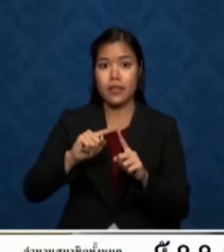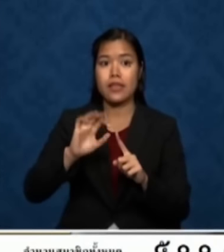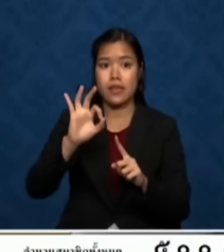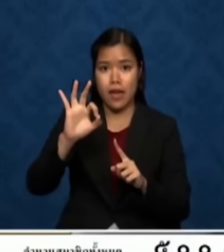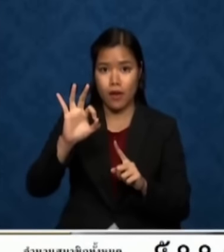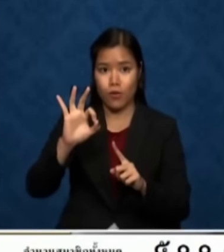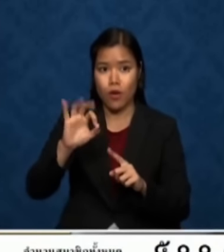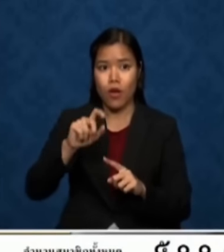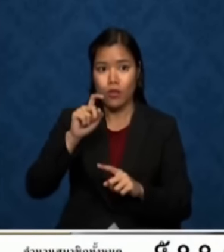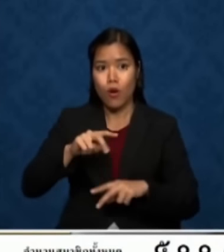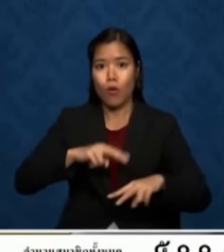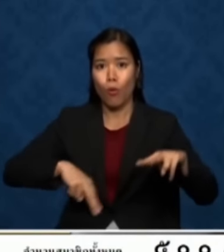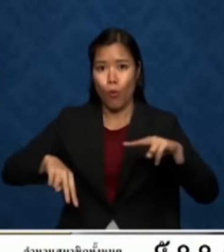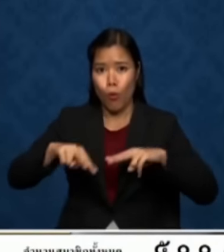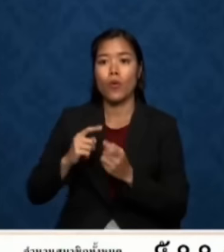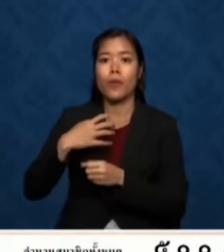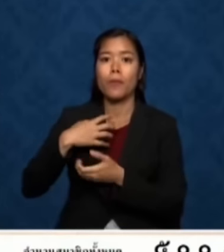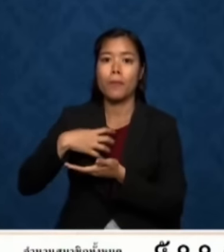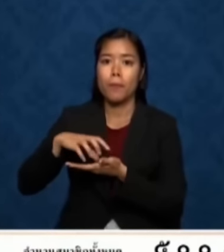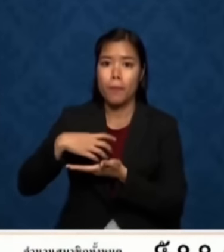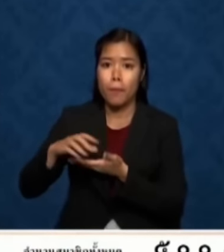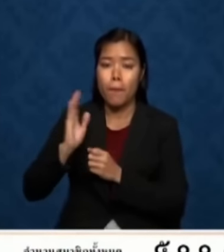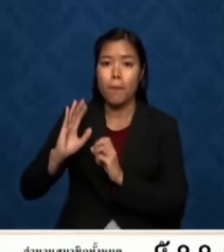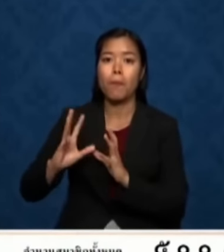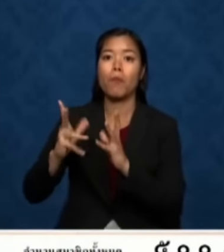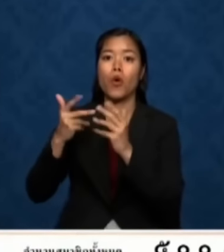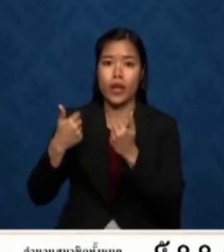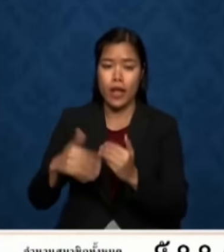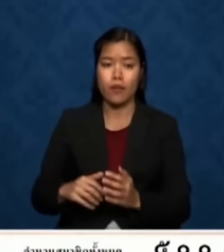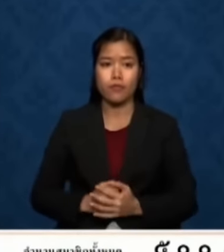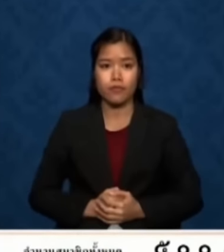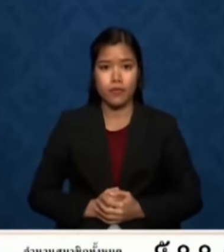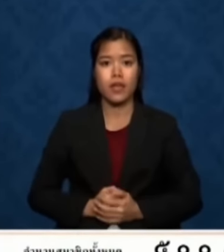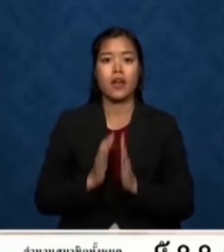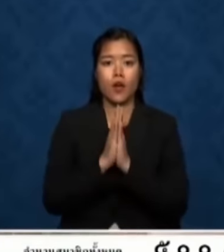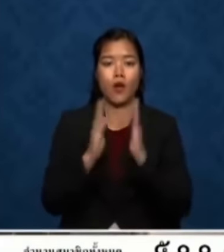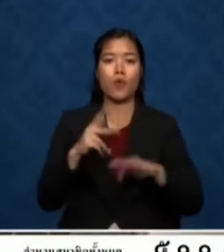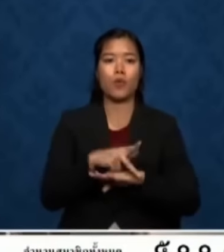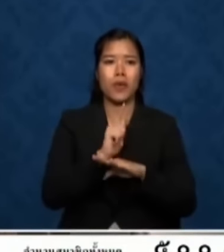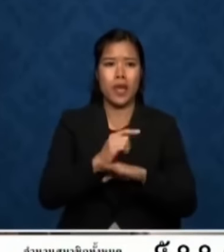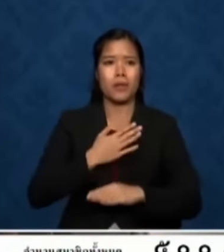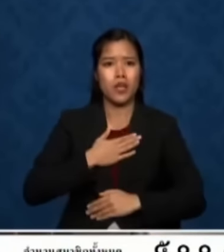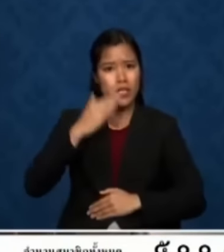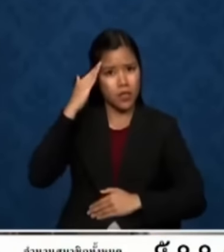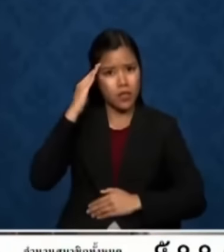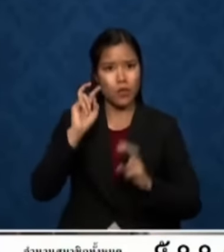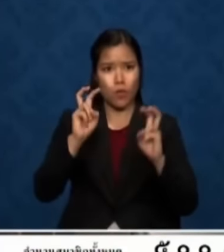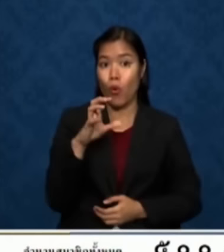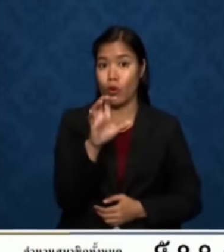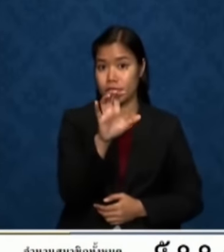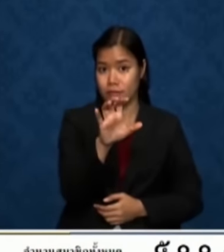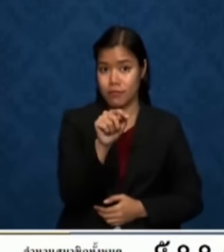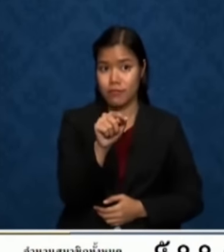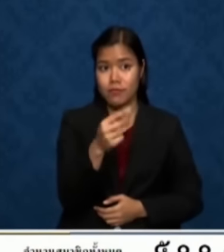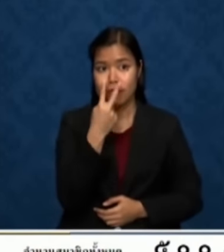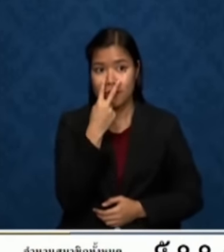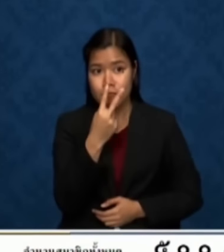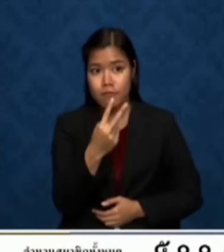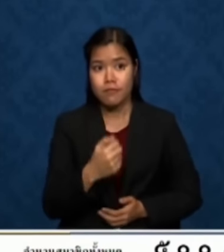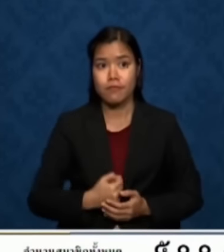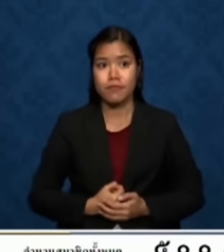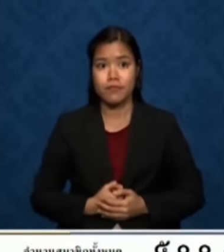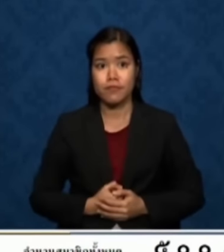ท่านประธานต้องควบคุมการประชุมนะคะ คุณท่านประธานค่ะดิฉันคิดว่าดิฉันก็ยังอยู่ในประเด็นและยังอยู่ในประเทศไทยค่ะการคอมเมนต์ทิ